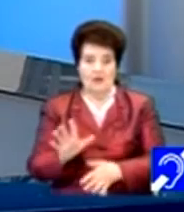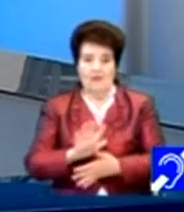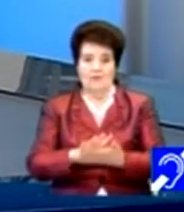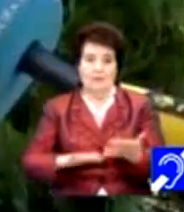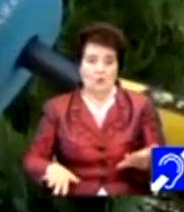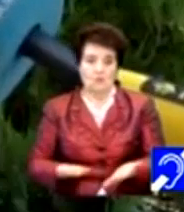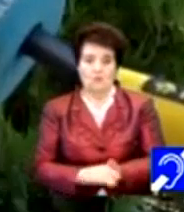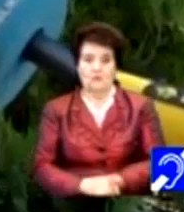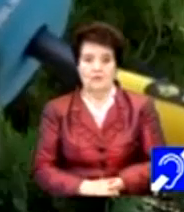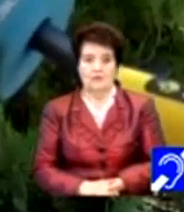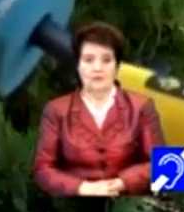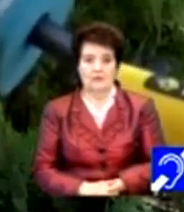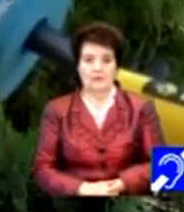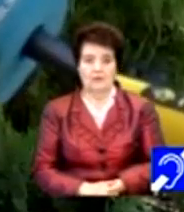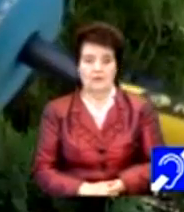prelungite.